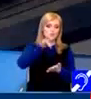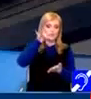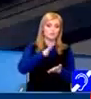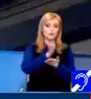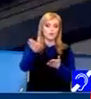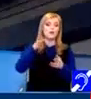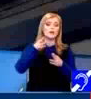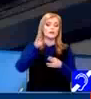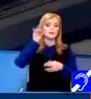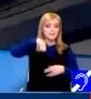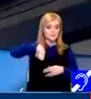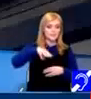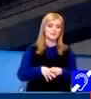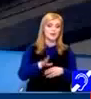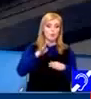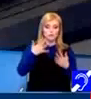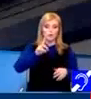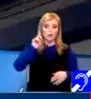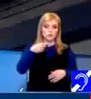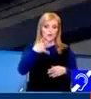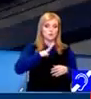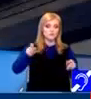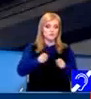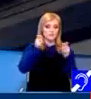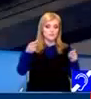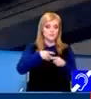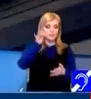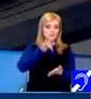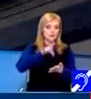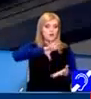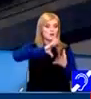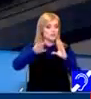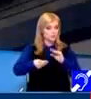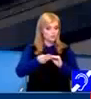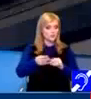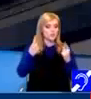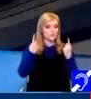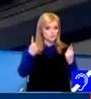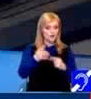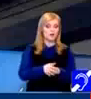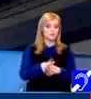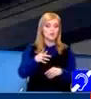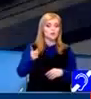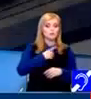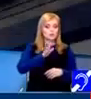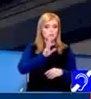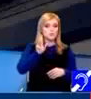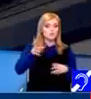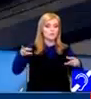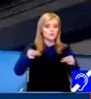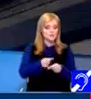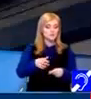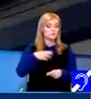tehnologiilor informaționale TechWheel la un an de la lansare. Rezultatele au depășit așteptările investițiilor, care spun că TechWheel este cel